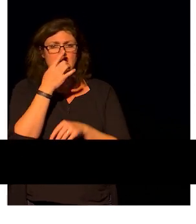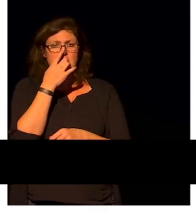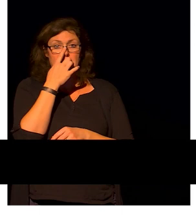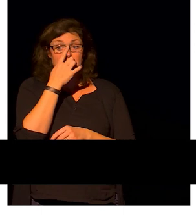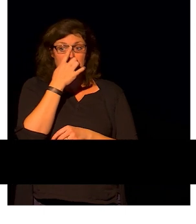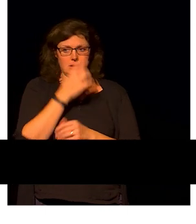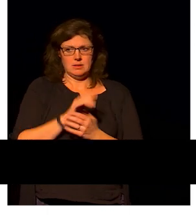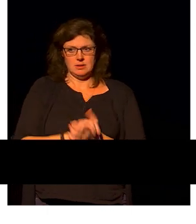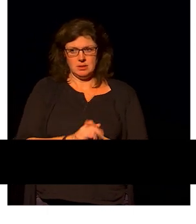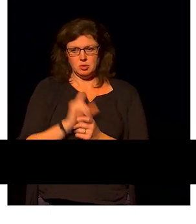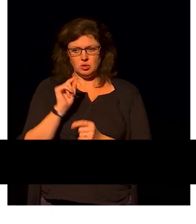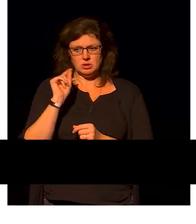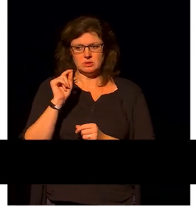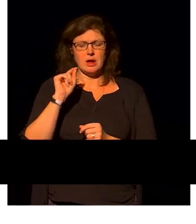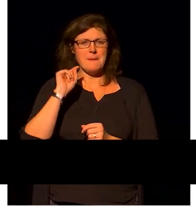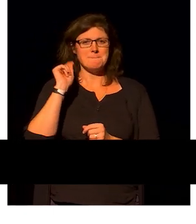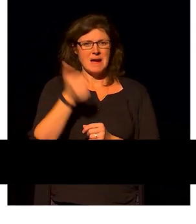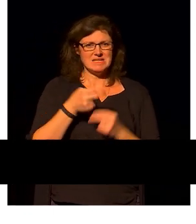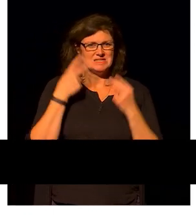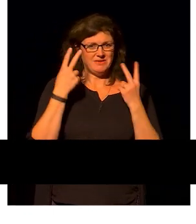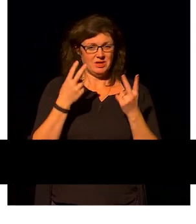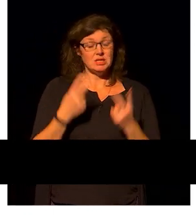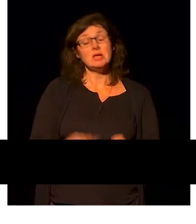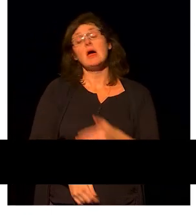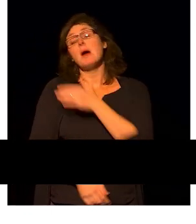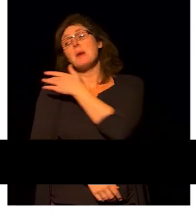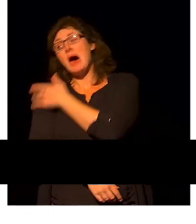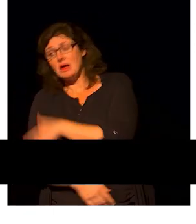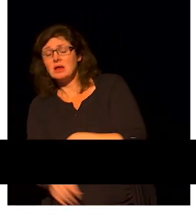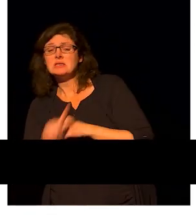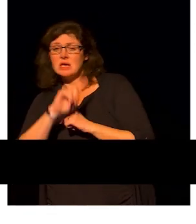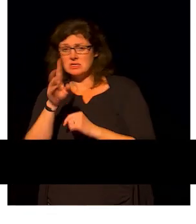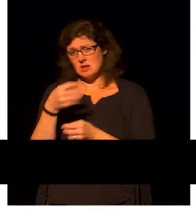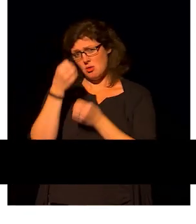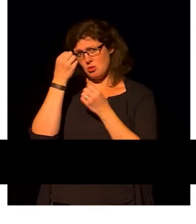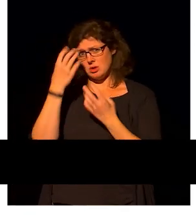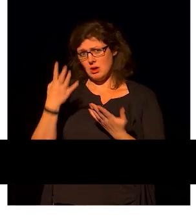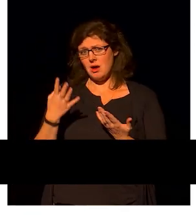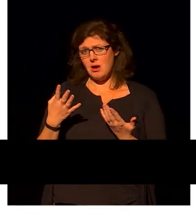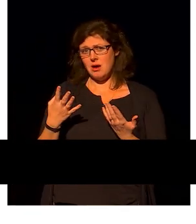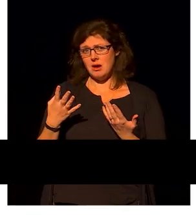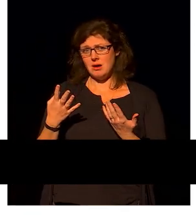an der vordersten Stelle. Und auf der anderen Seite ist natürlich auch klar, dass viele